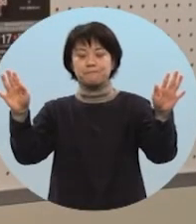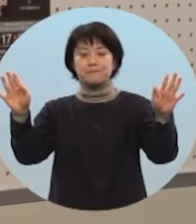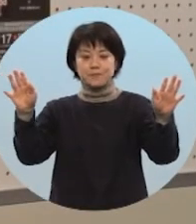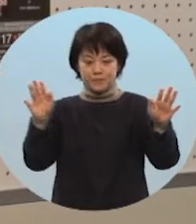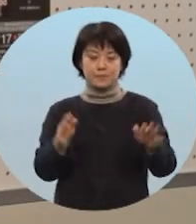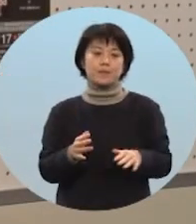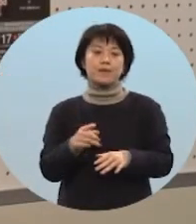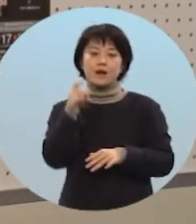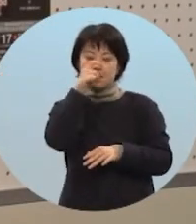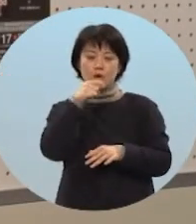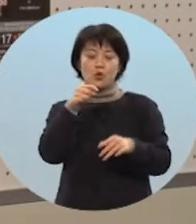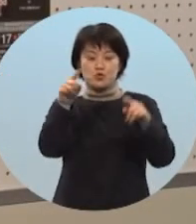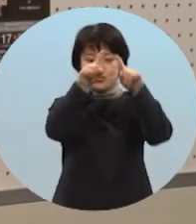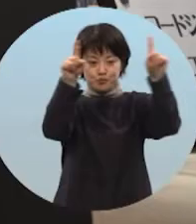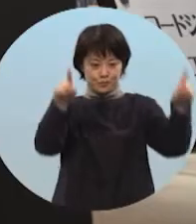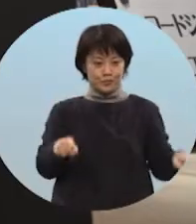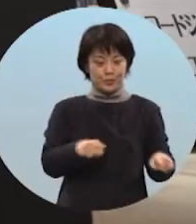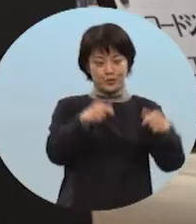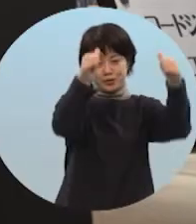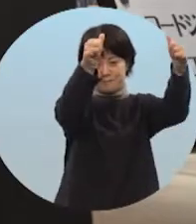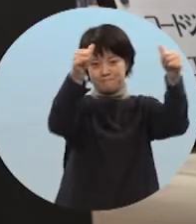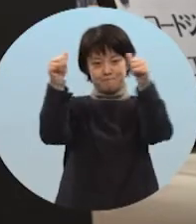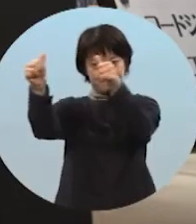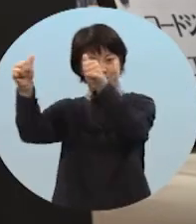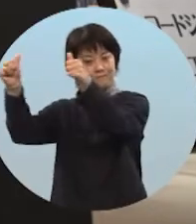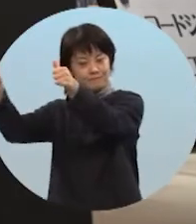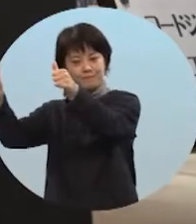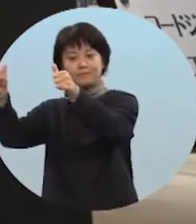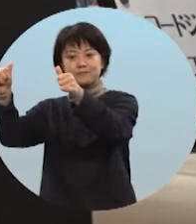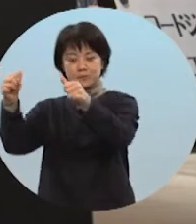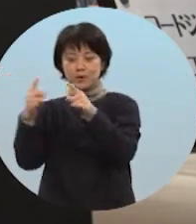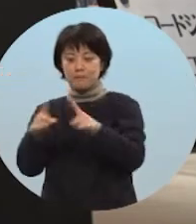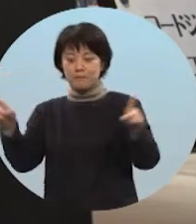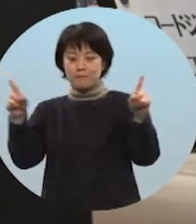来日したゲストのサインが展示されていました。